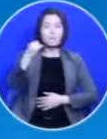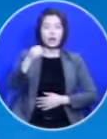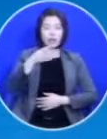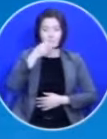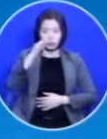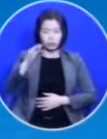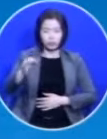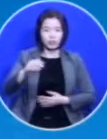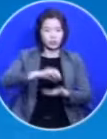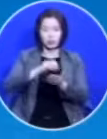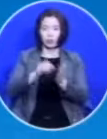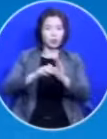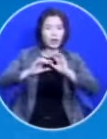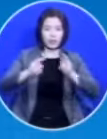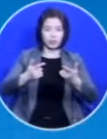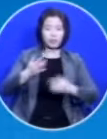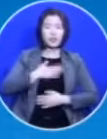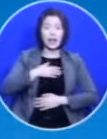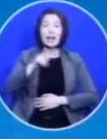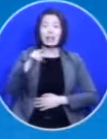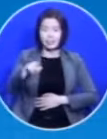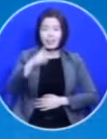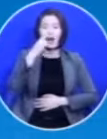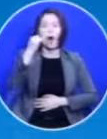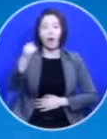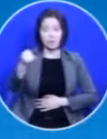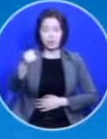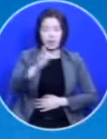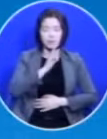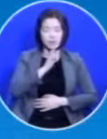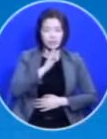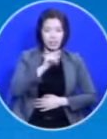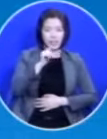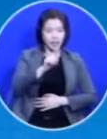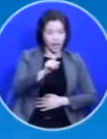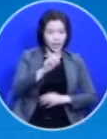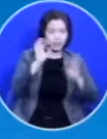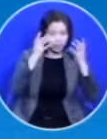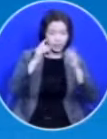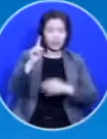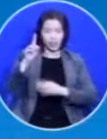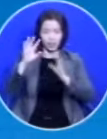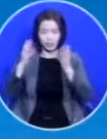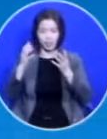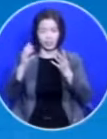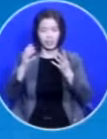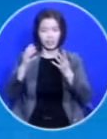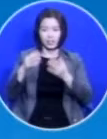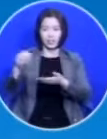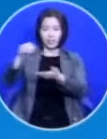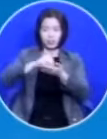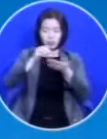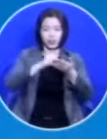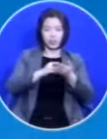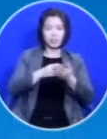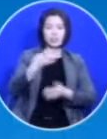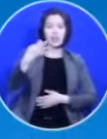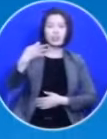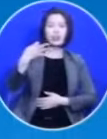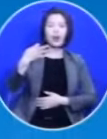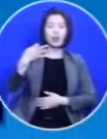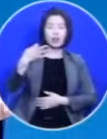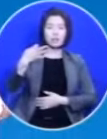너 엄마다 그렇게 하나의 하나의 입양을 한 것이 14명